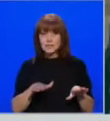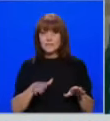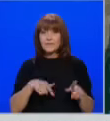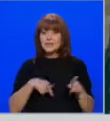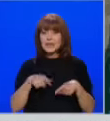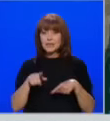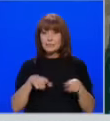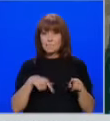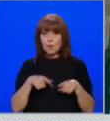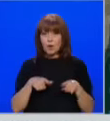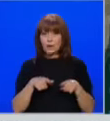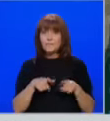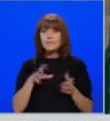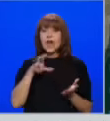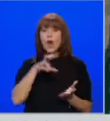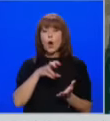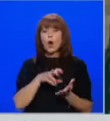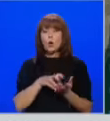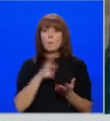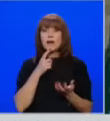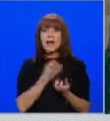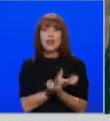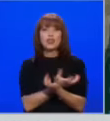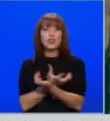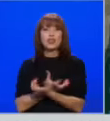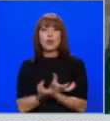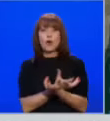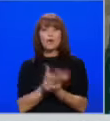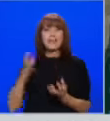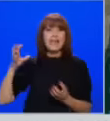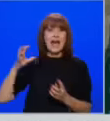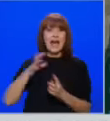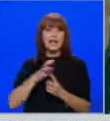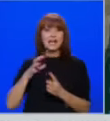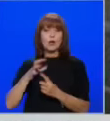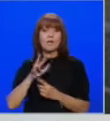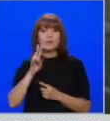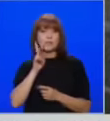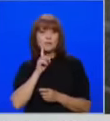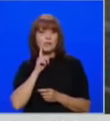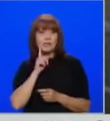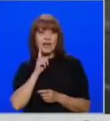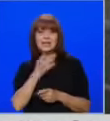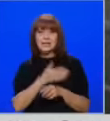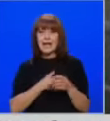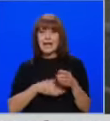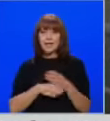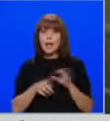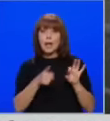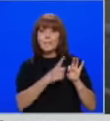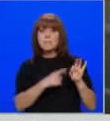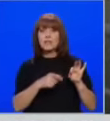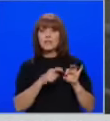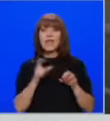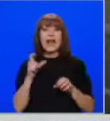Киев съобщиха, че група дронове са атакували цивилни индустриални обекти и са ранени двама души. Руската армия твърди, че мишени са били